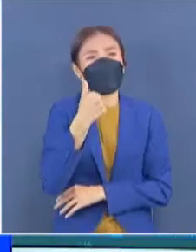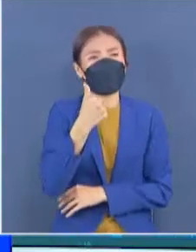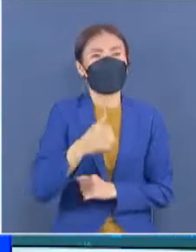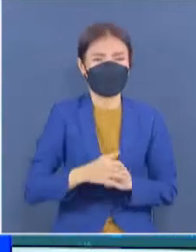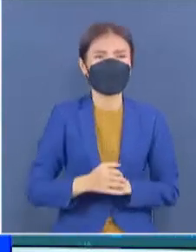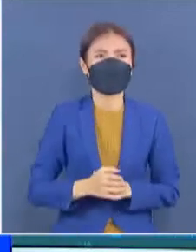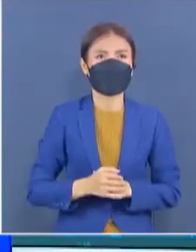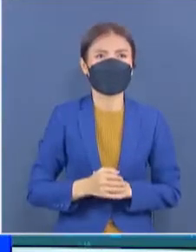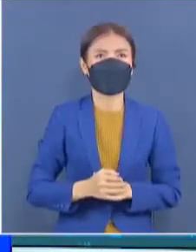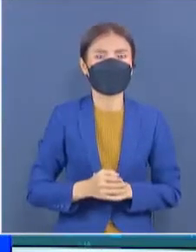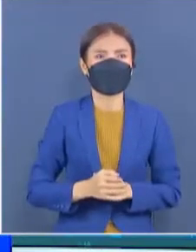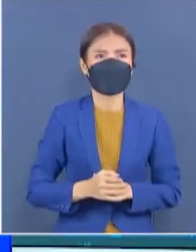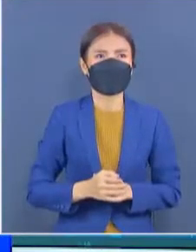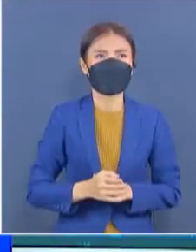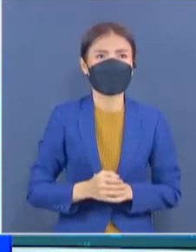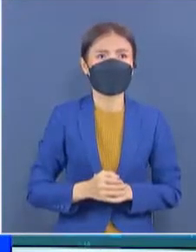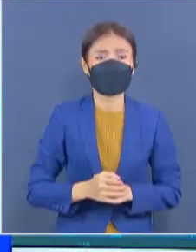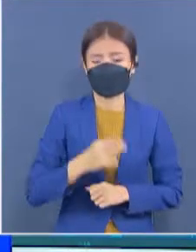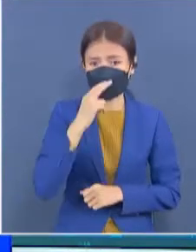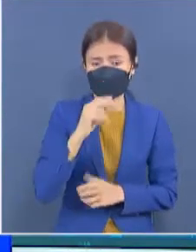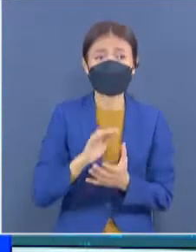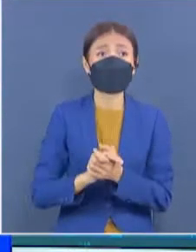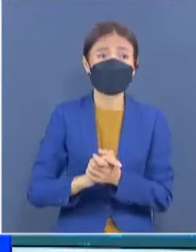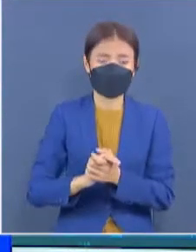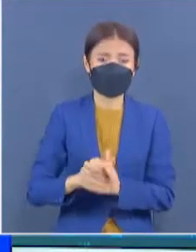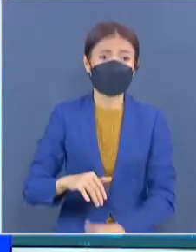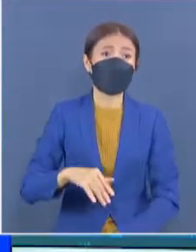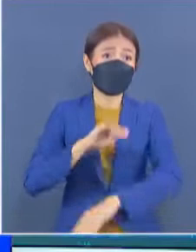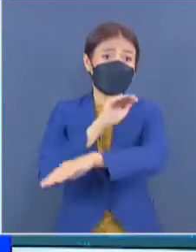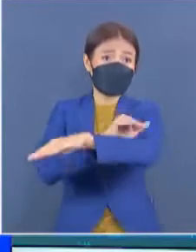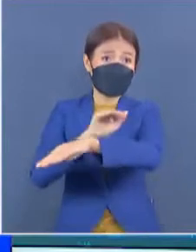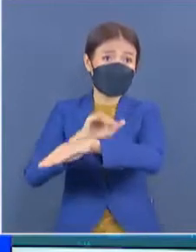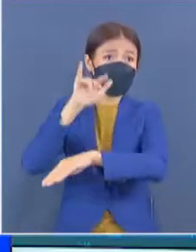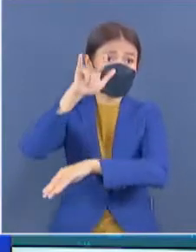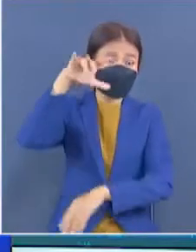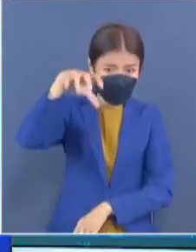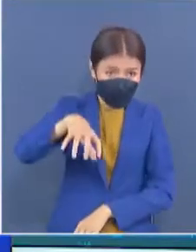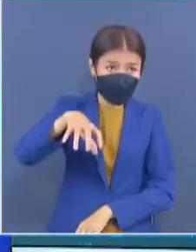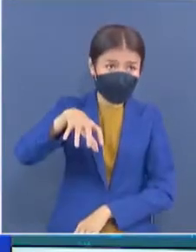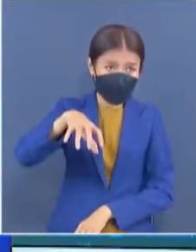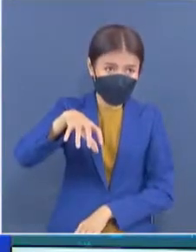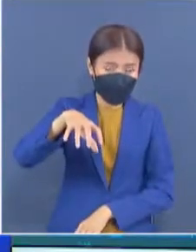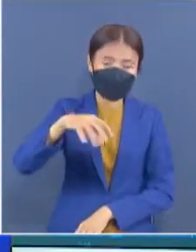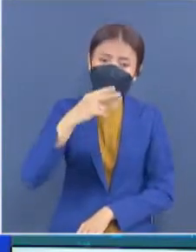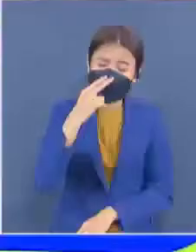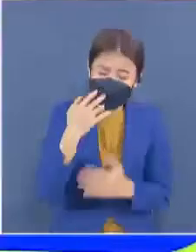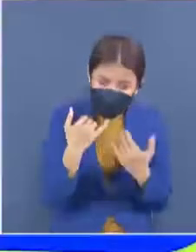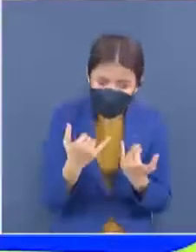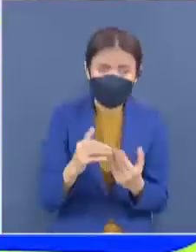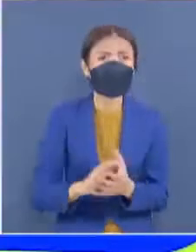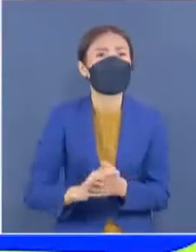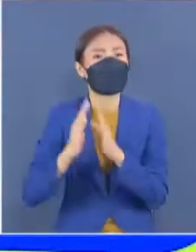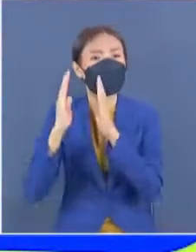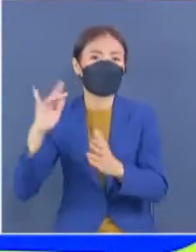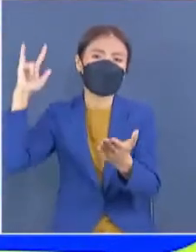ไปที่สนามบินสุวรรณภูมิเมื่อวานนี้นำเสนอเรื่องของความวุ่นวายตอนที่คนเดินทางเข้ามาในประเทศแล้วมีเทสแอนด์โกวุ่นวาย ครับ แต่ว่าอีกด้านนึงครับใน